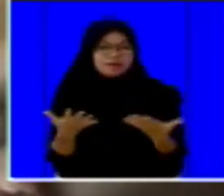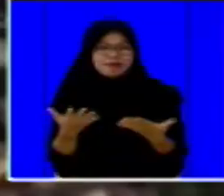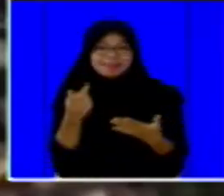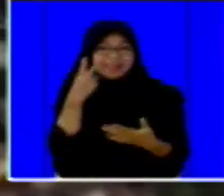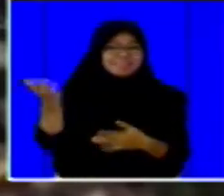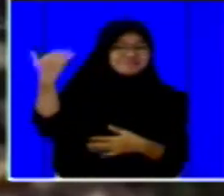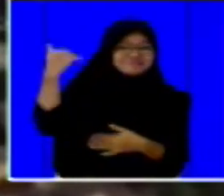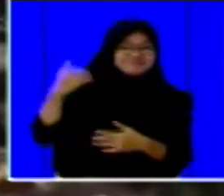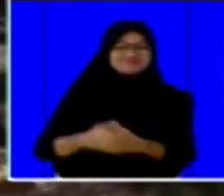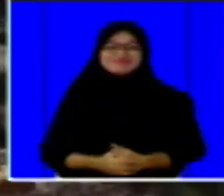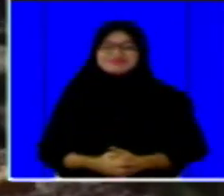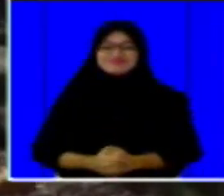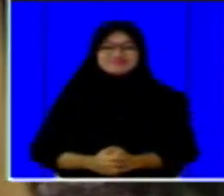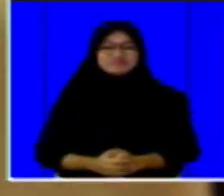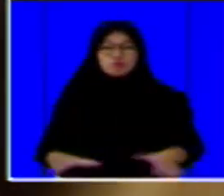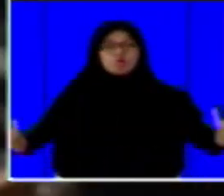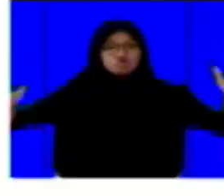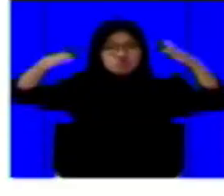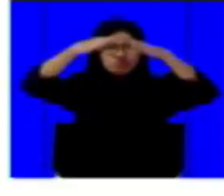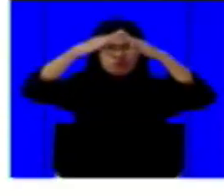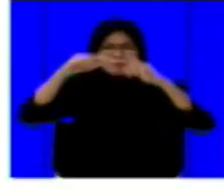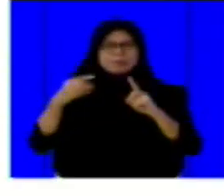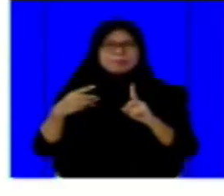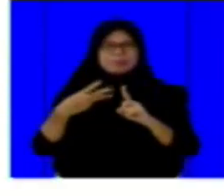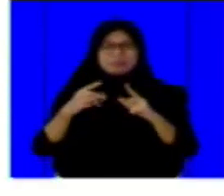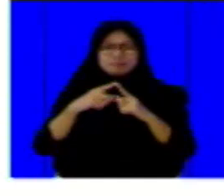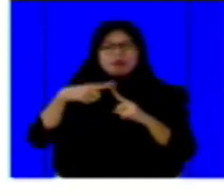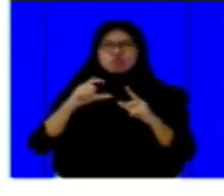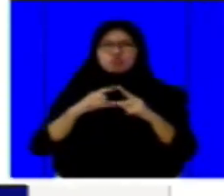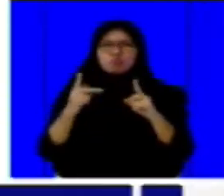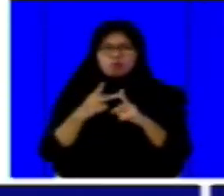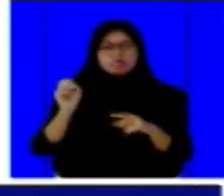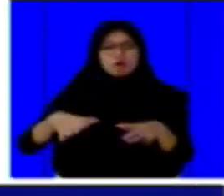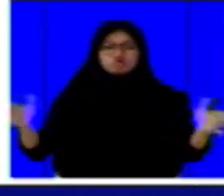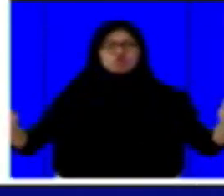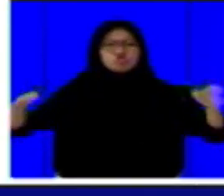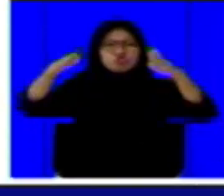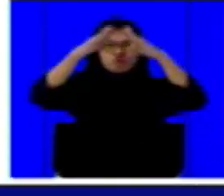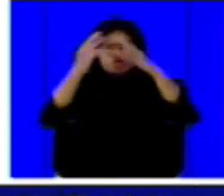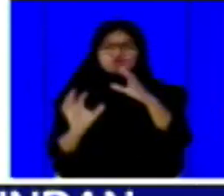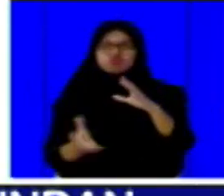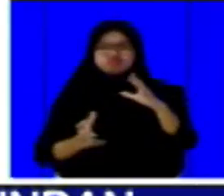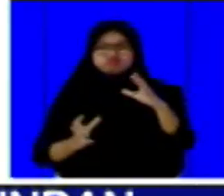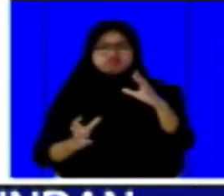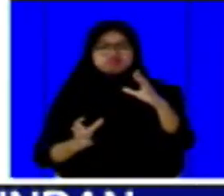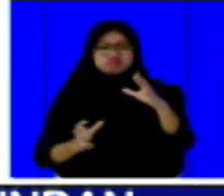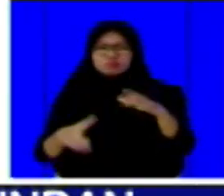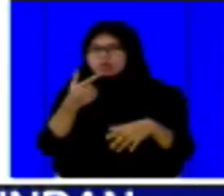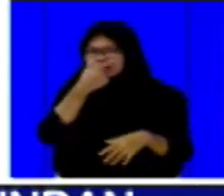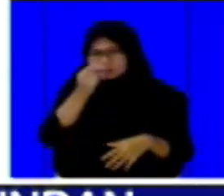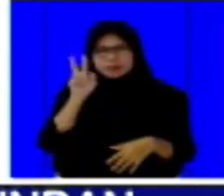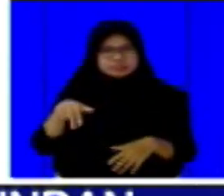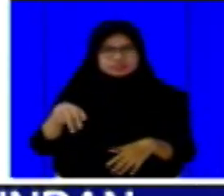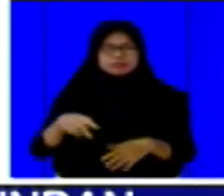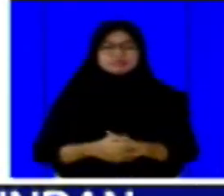Gunung Patuha sendiri adalah satu dari beberapa gunung api yang ada di tanah Pasundan. Meletus pada abad ke-13, gunung ini